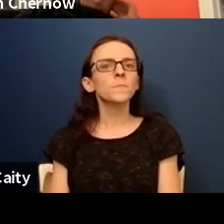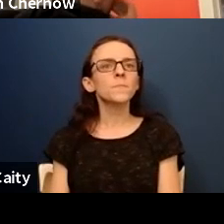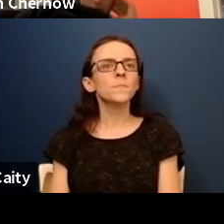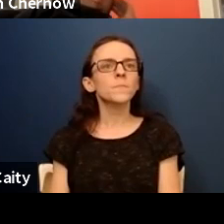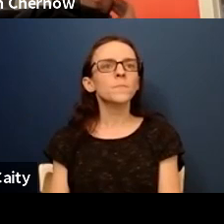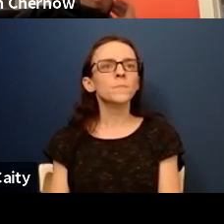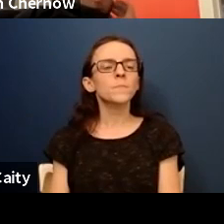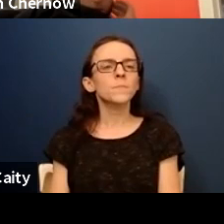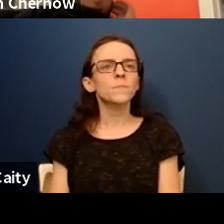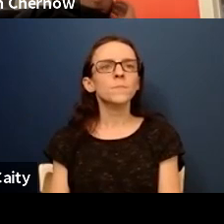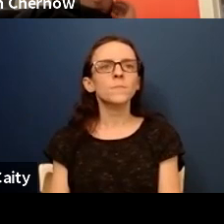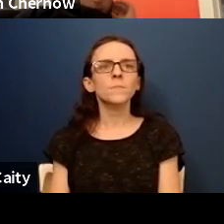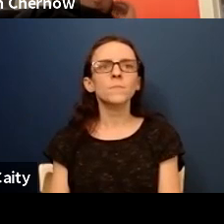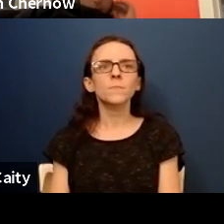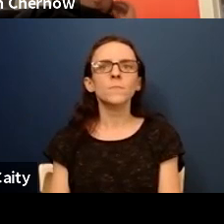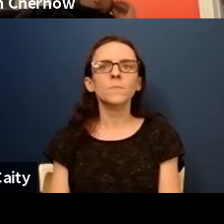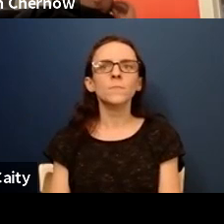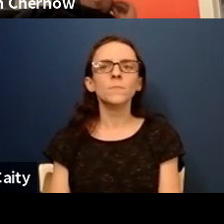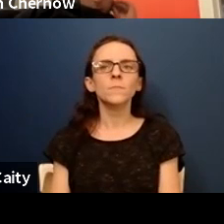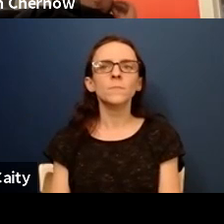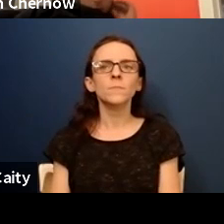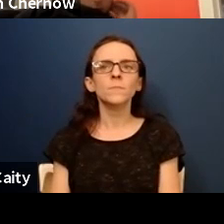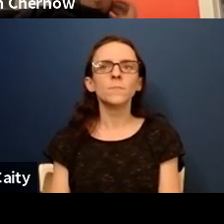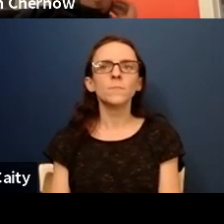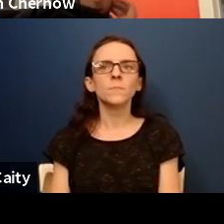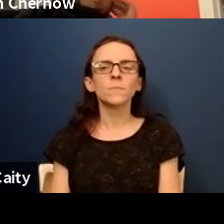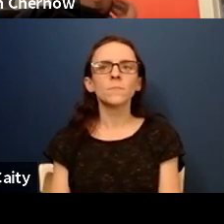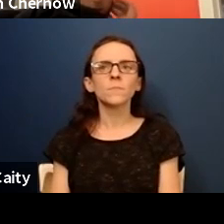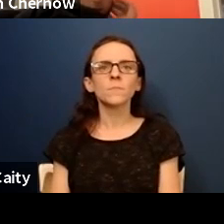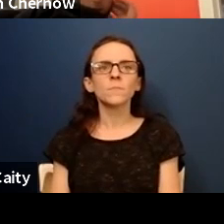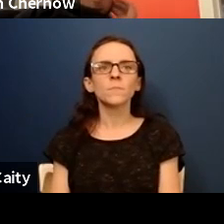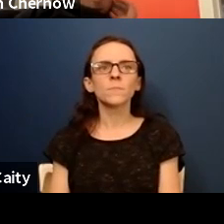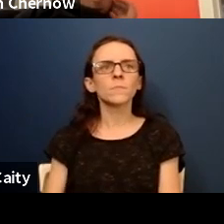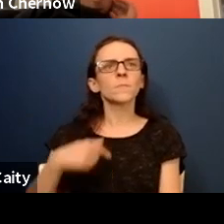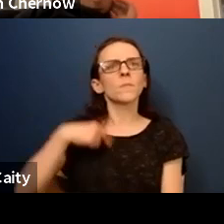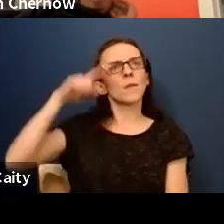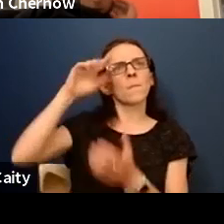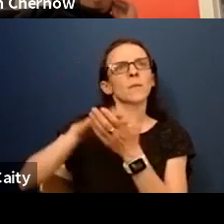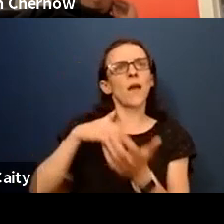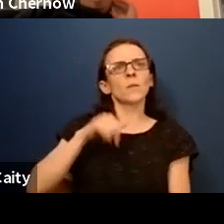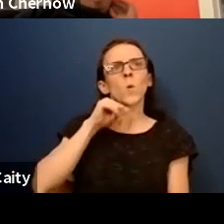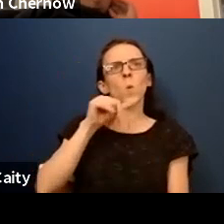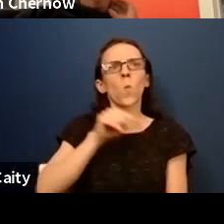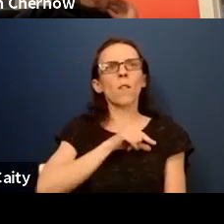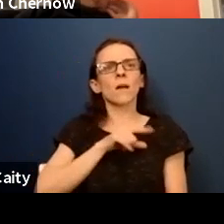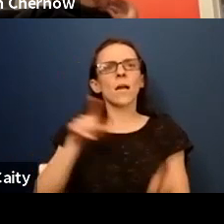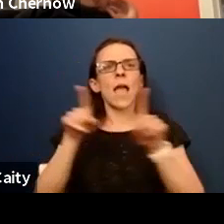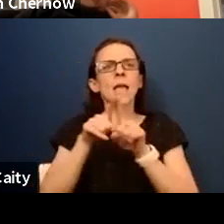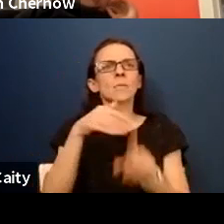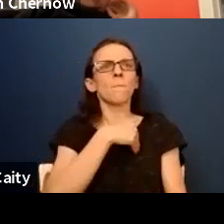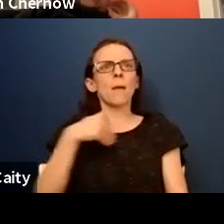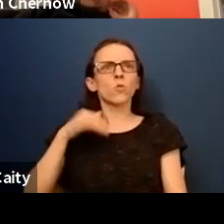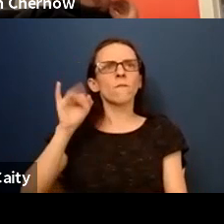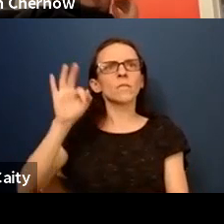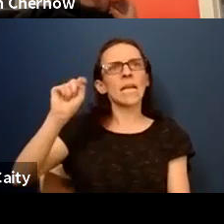咪？ I believe I will not be able to qualify for that. I believe you also think that I will not be able to